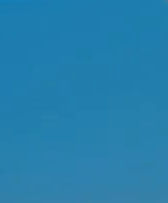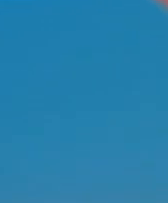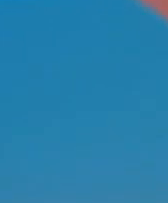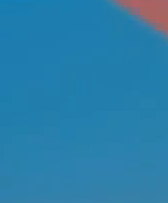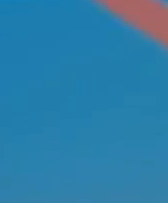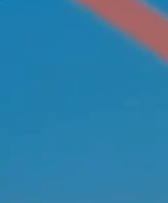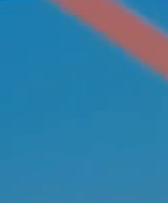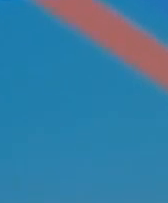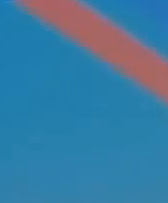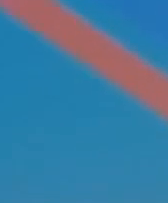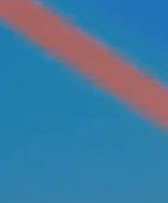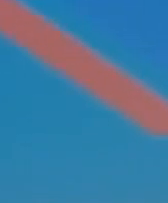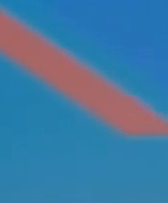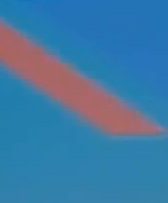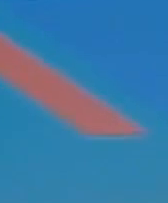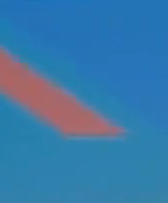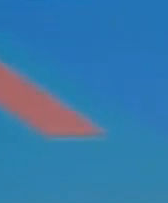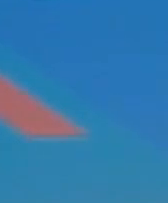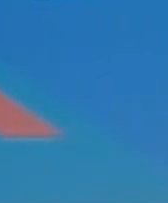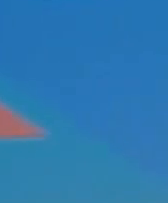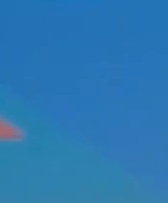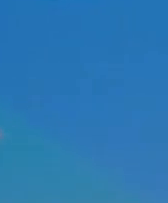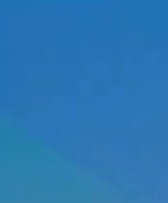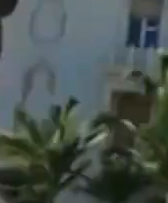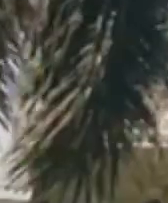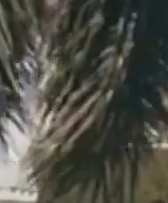العلاقات الثنائية والتعاون بين البلدين.